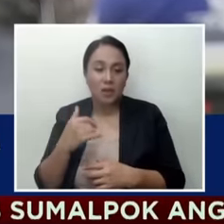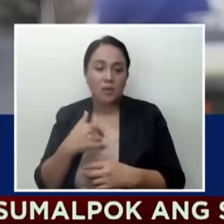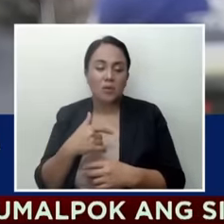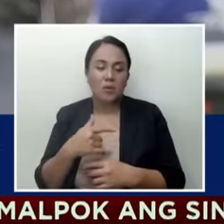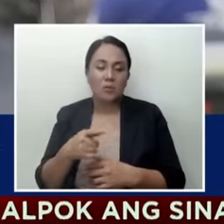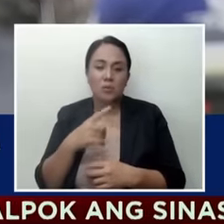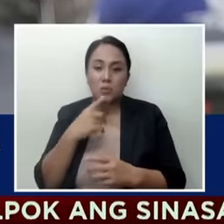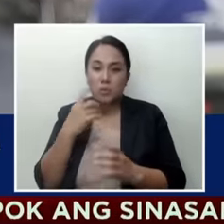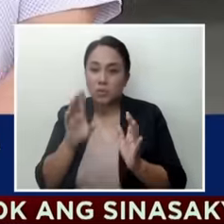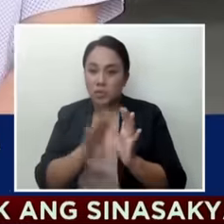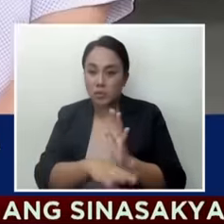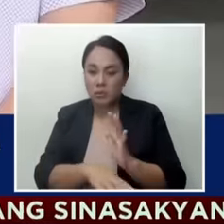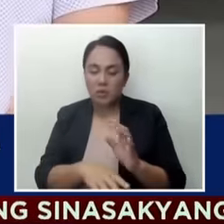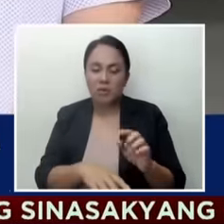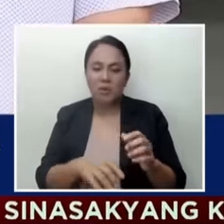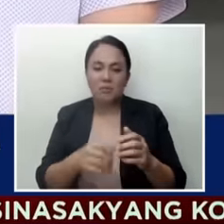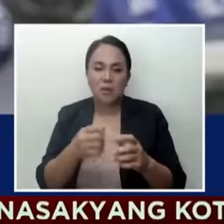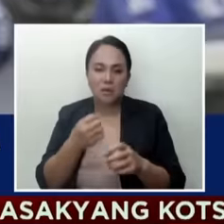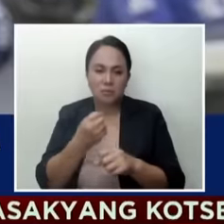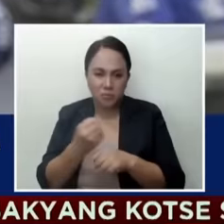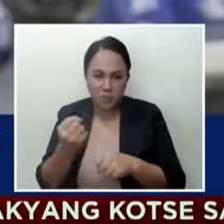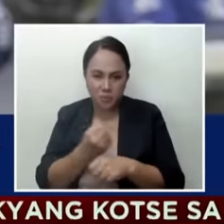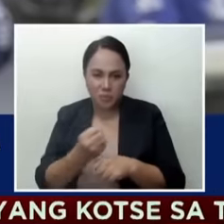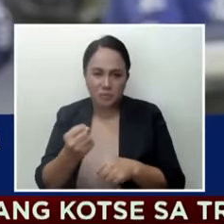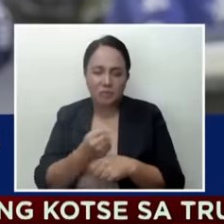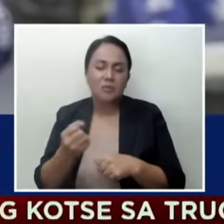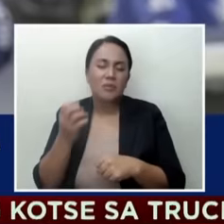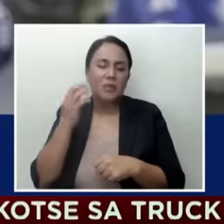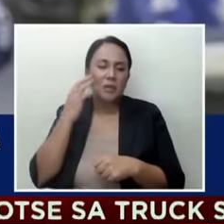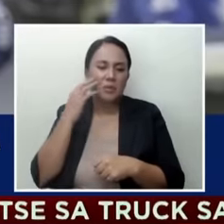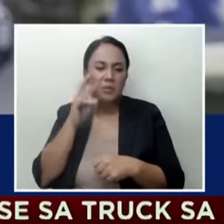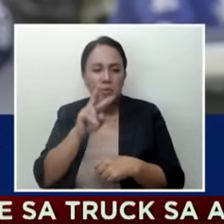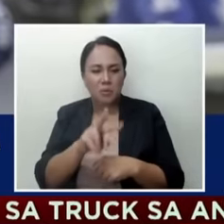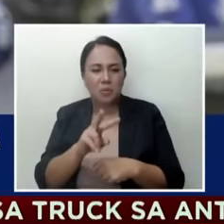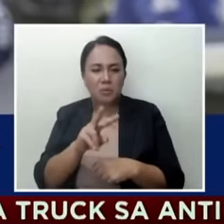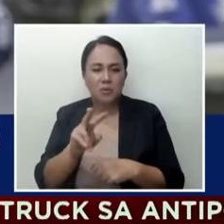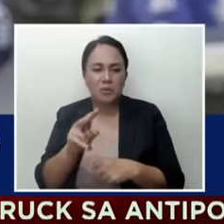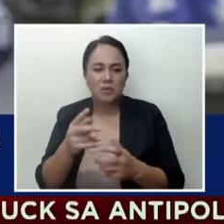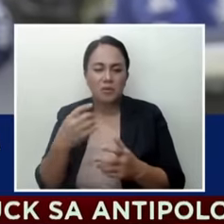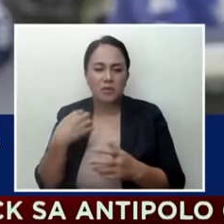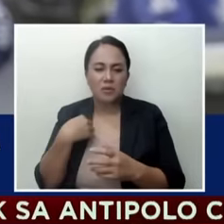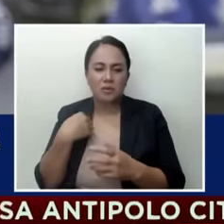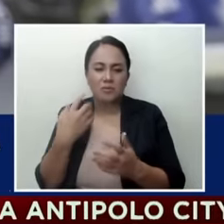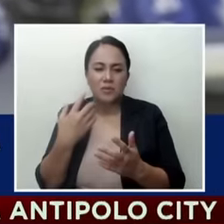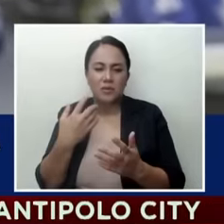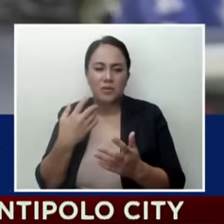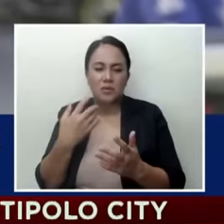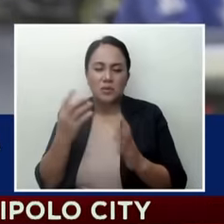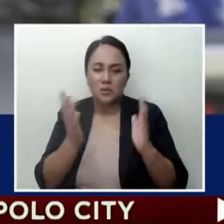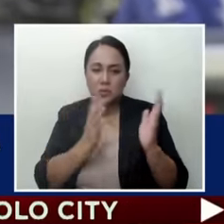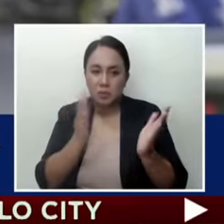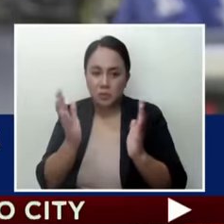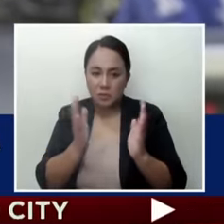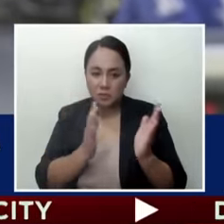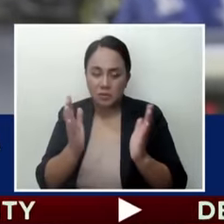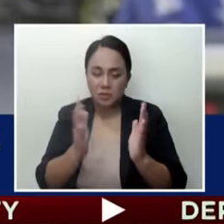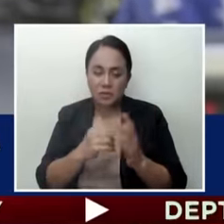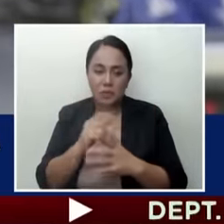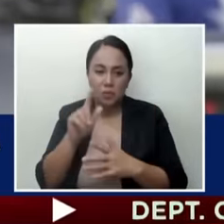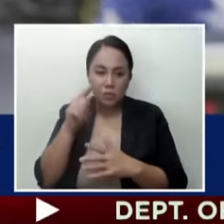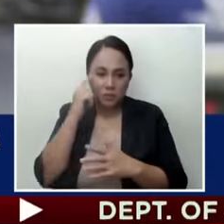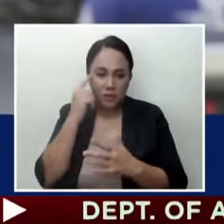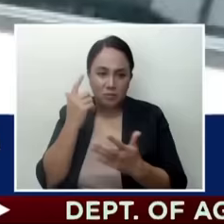mura, mas matibay. Nakikita naman natin ng mga official na service ng mga nasa gobyerno